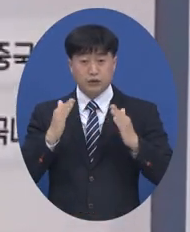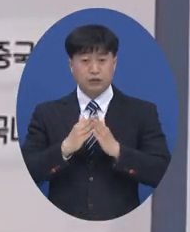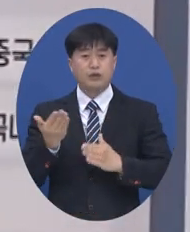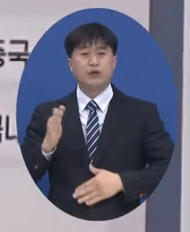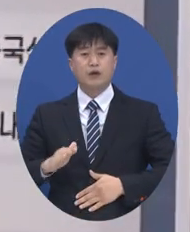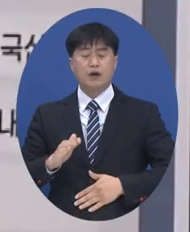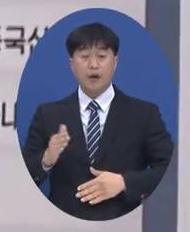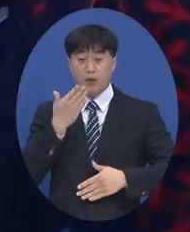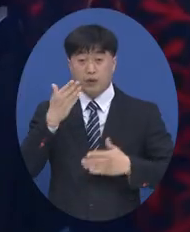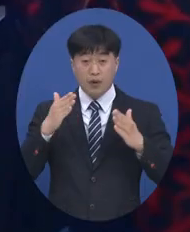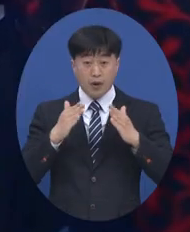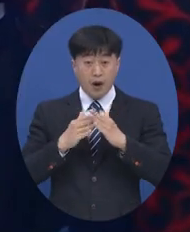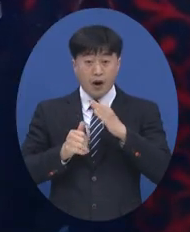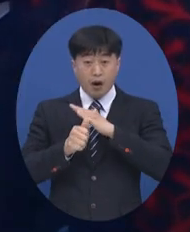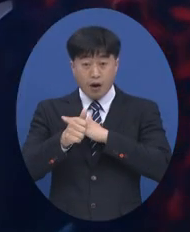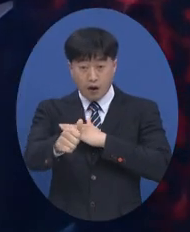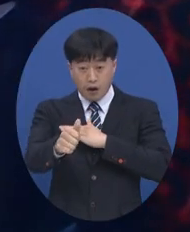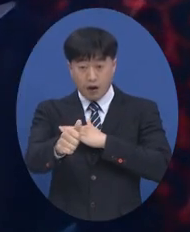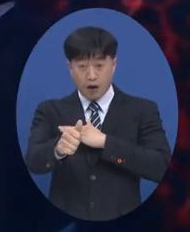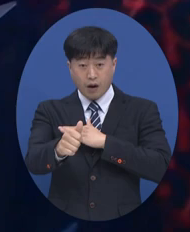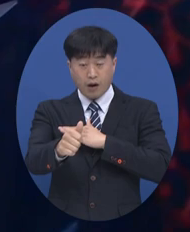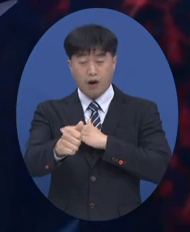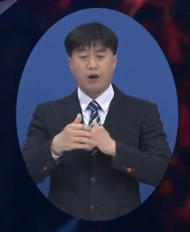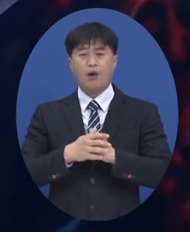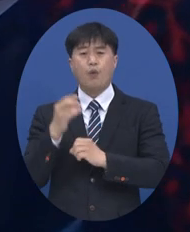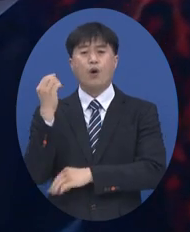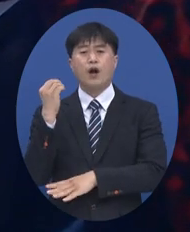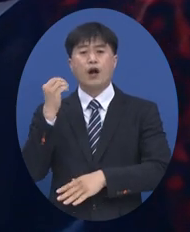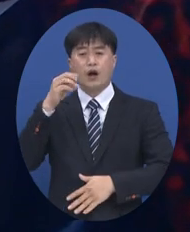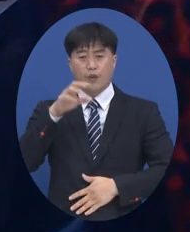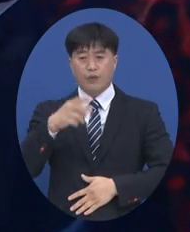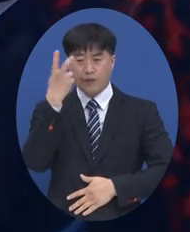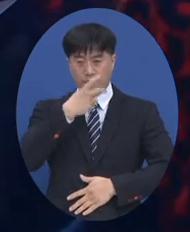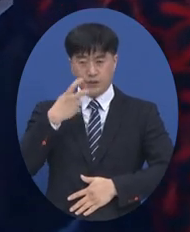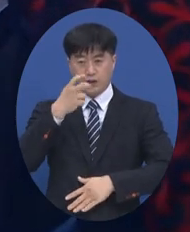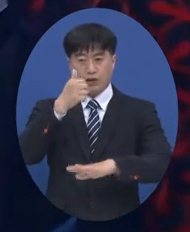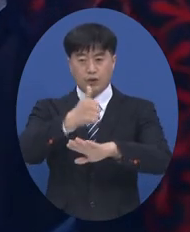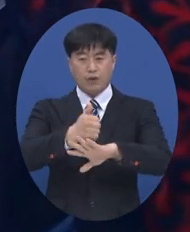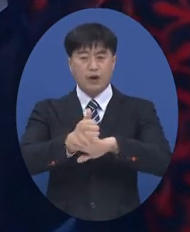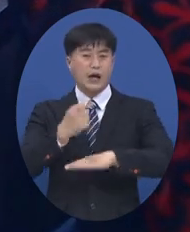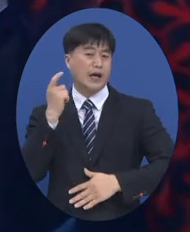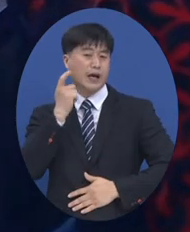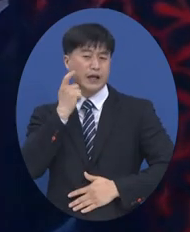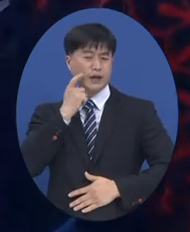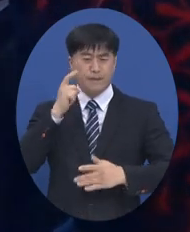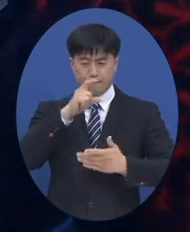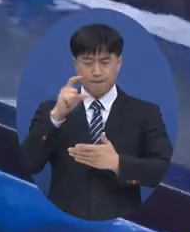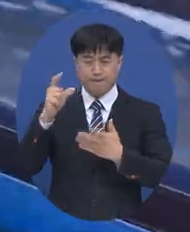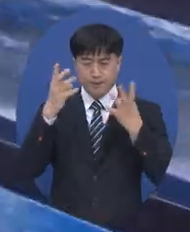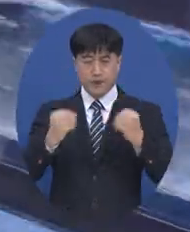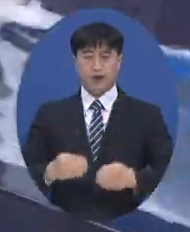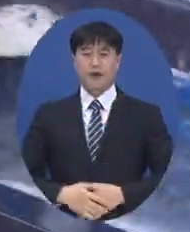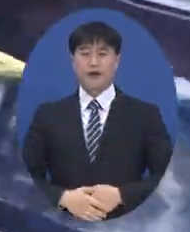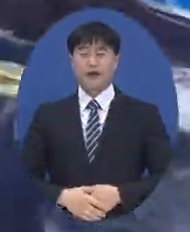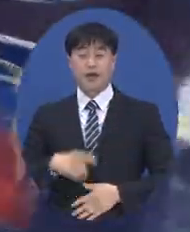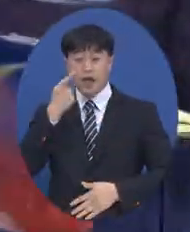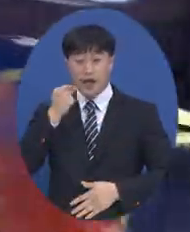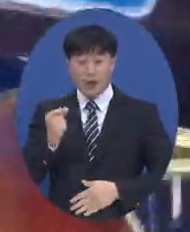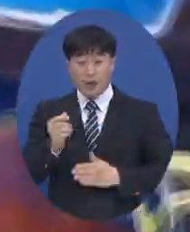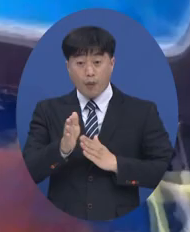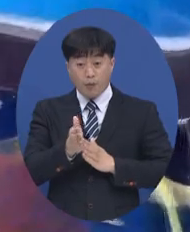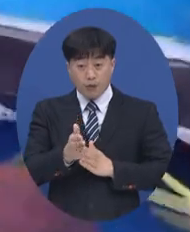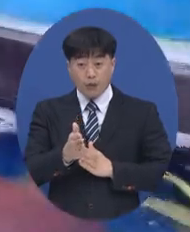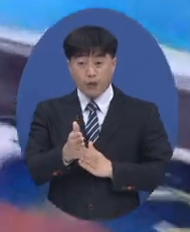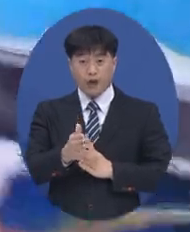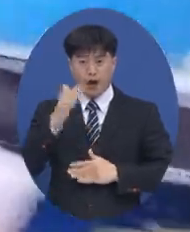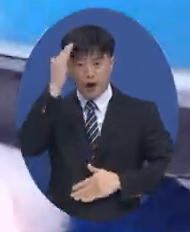안으로 경기도 특별사법 경찰단이 들어가 원산지를 점검해 보니 거짓 표시가 많습니다. 일본산